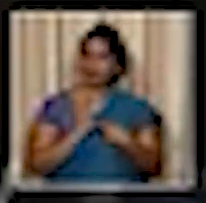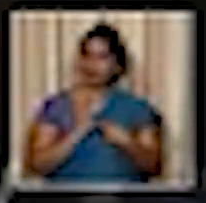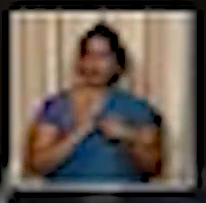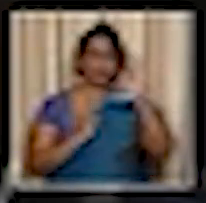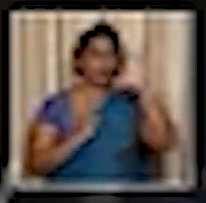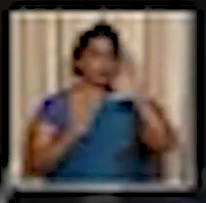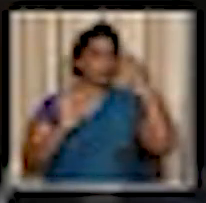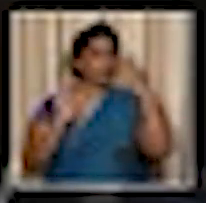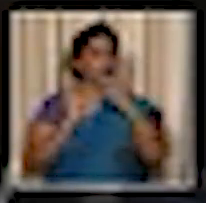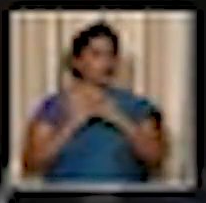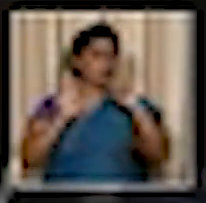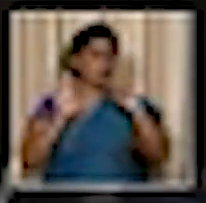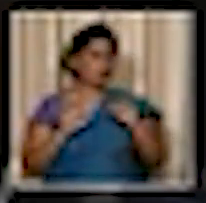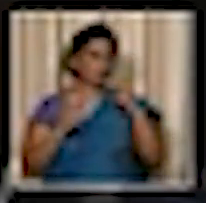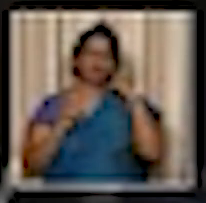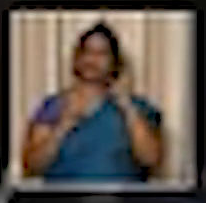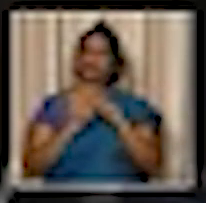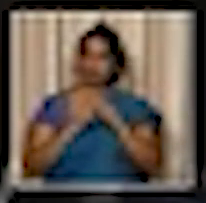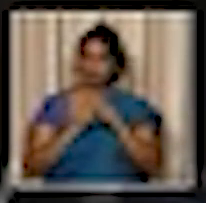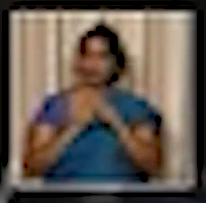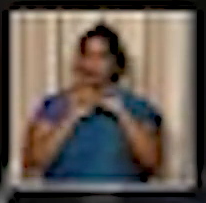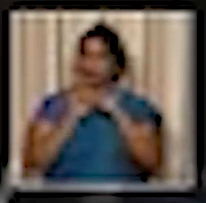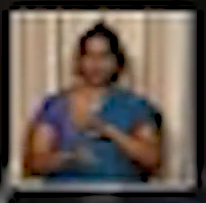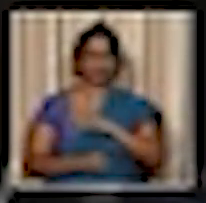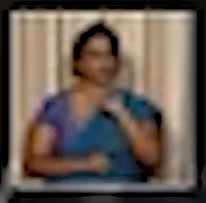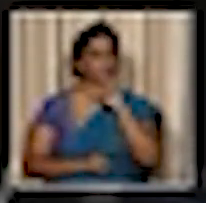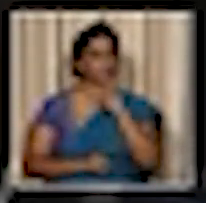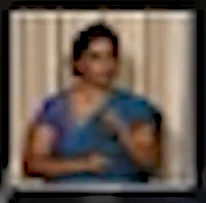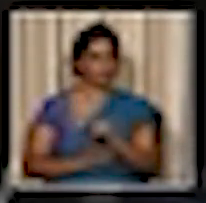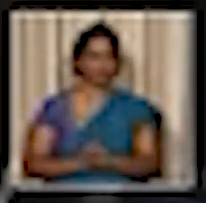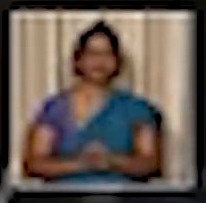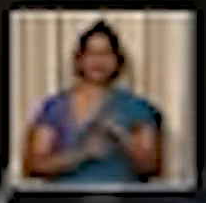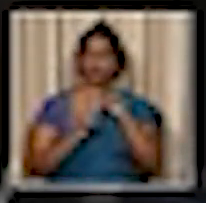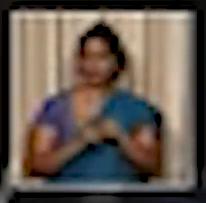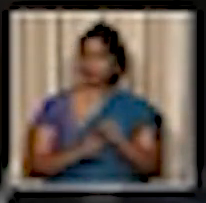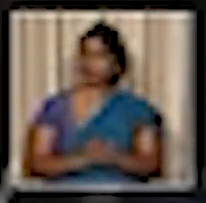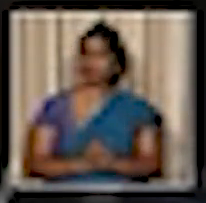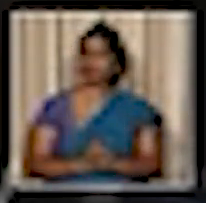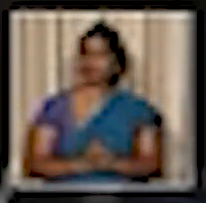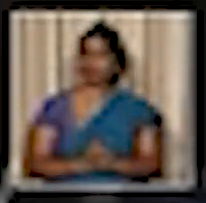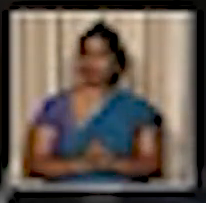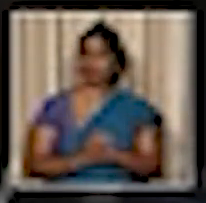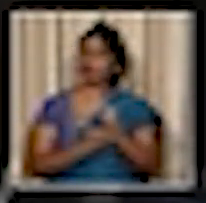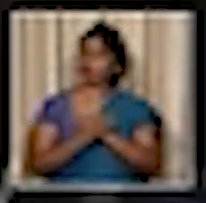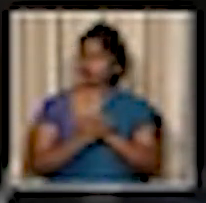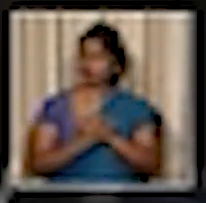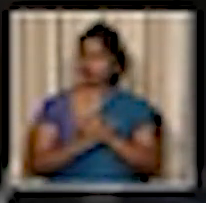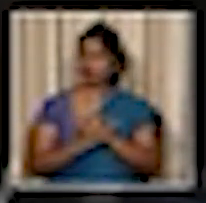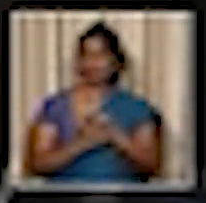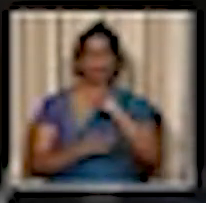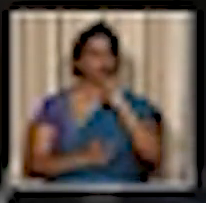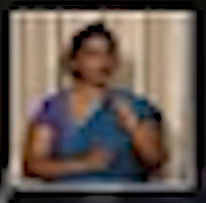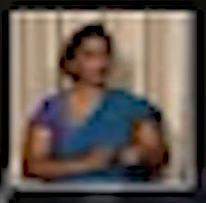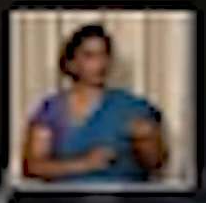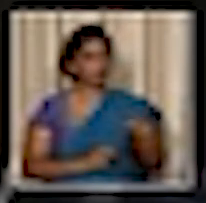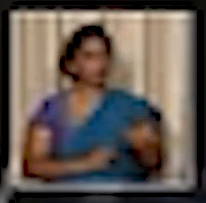5 වගන්තියේ සහ 6 වගන්තියේ මෙසේ සඳහන්ය. Every High Court judge shall not appear or release any